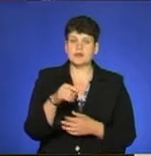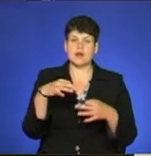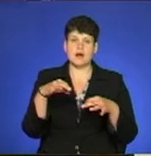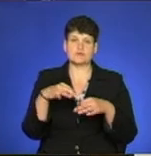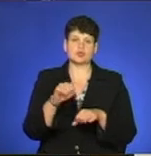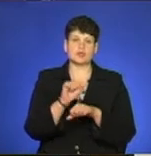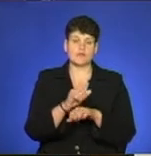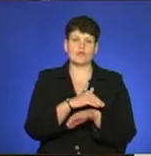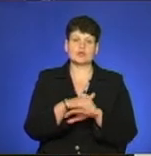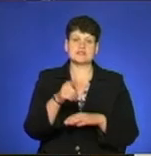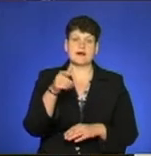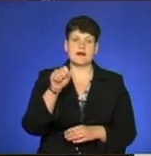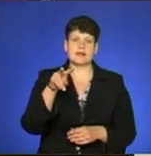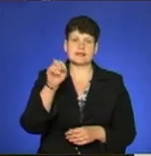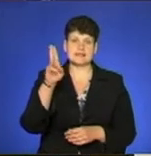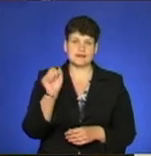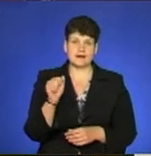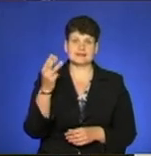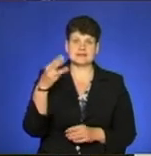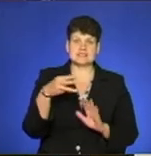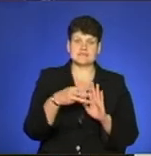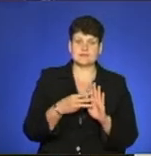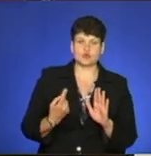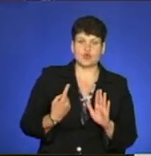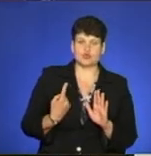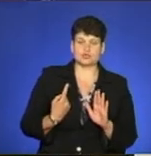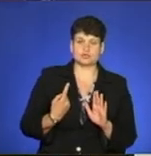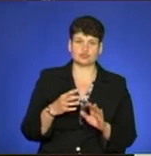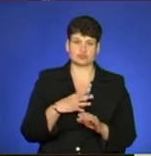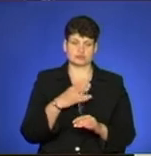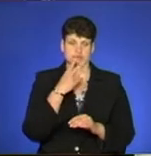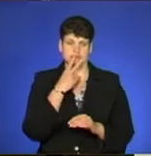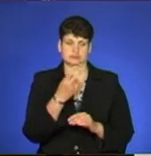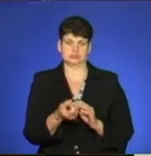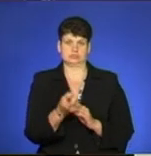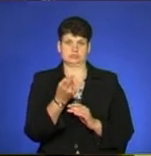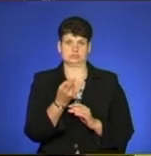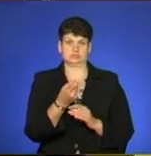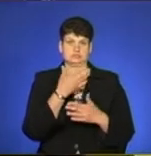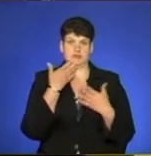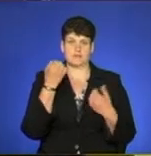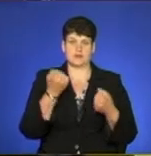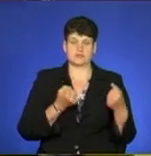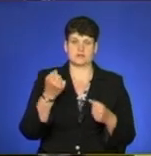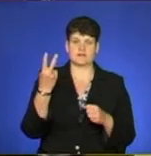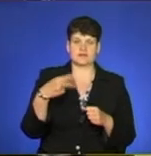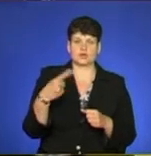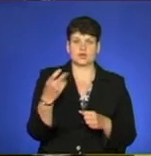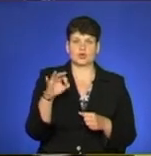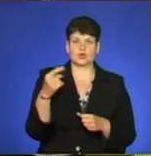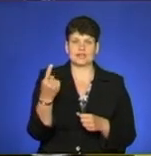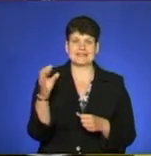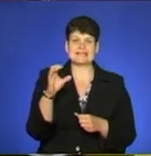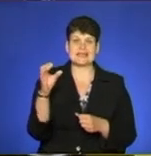по вулиці Галицькій, 38, сторожем даної автостоянки було виявлено відсутність його автомобіля марки ВАЗ-2101 синього